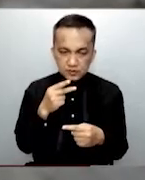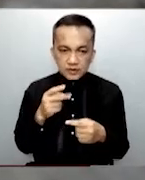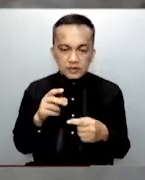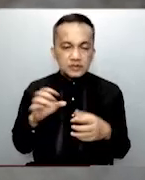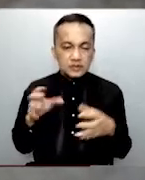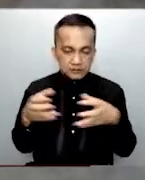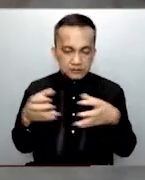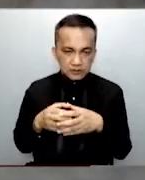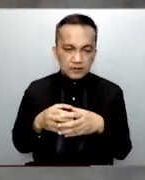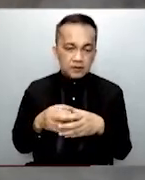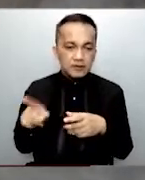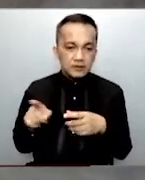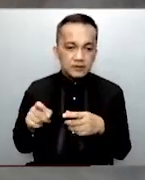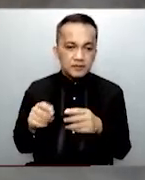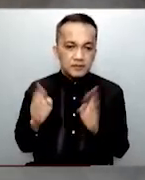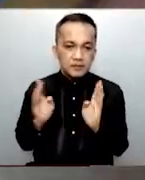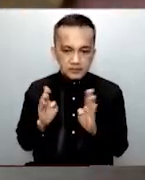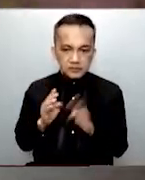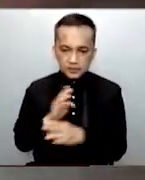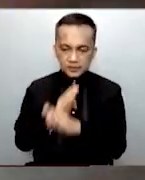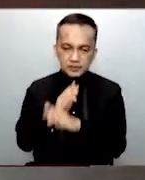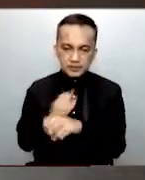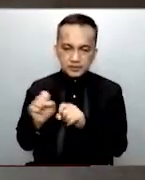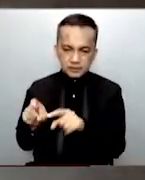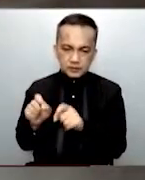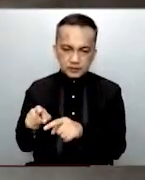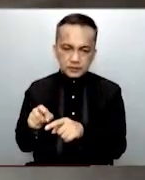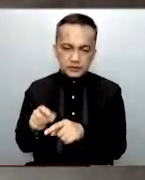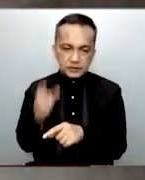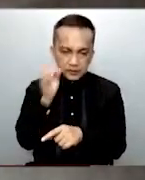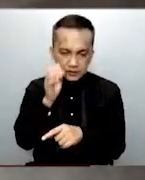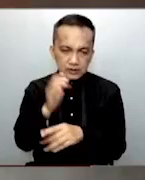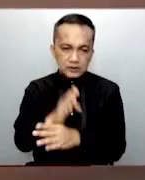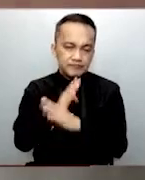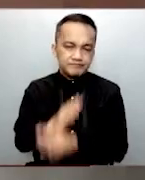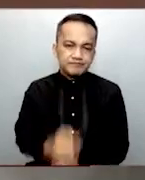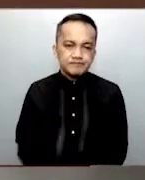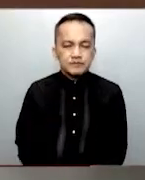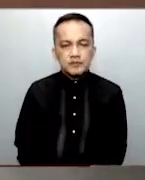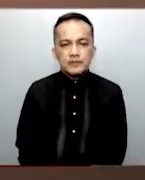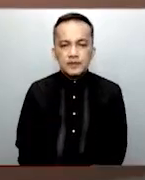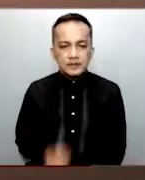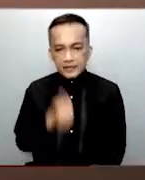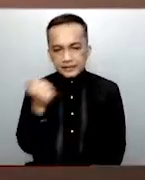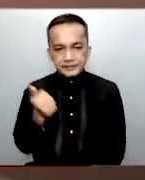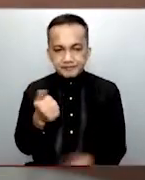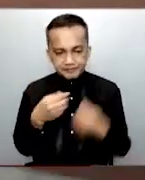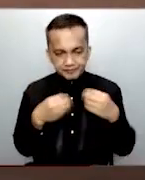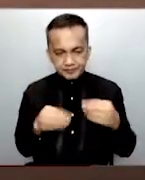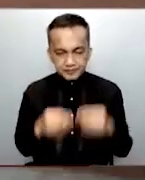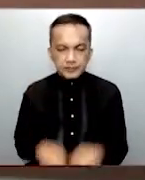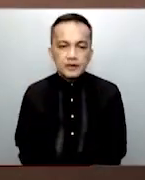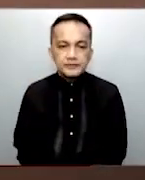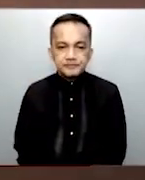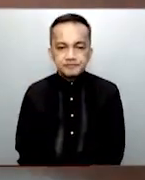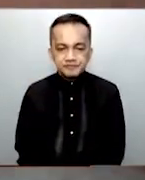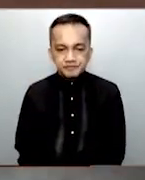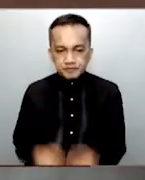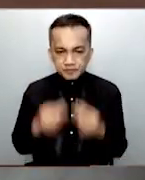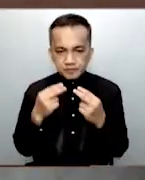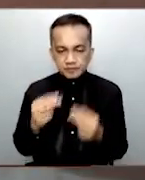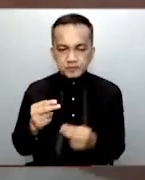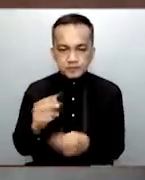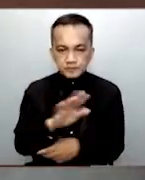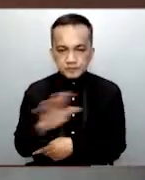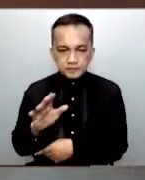ang pagbebenta ng cigarette candy sa iba pang establishmento sa lungsod. Nagbabalita mula sa frontline, Faith